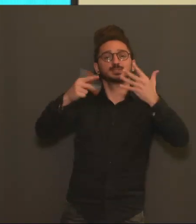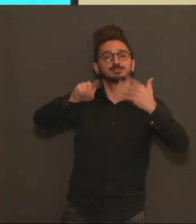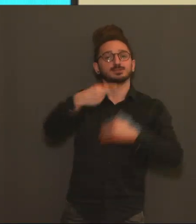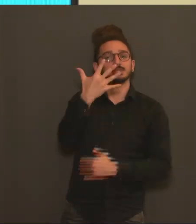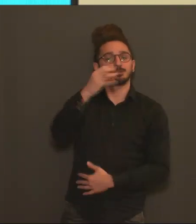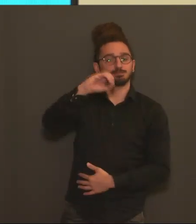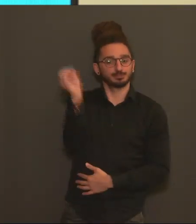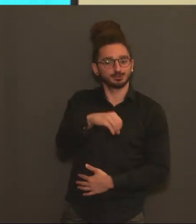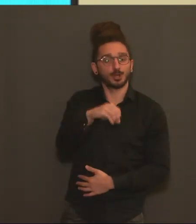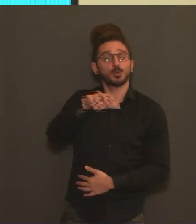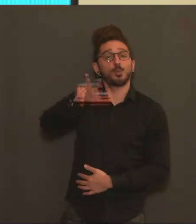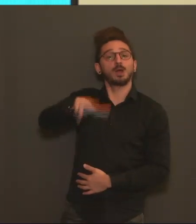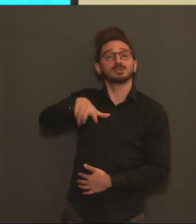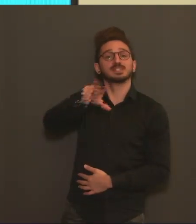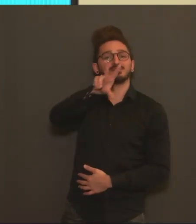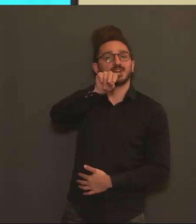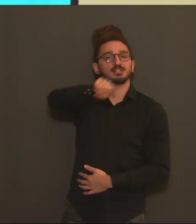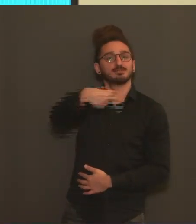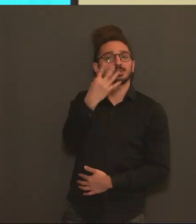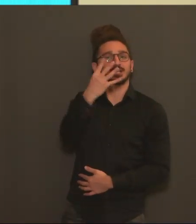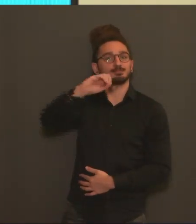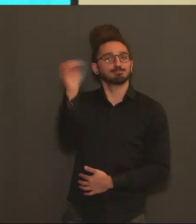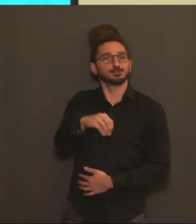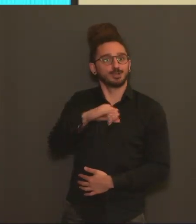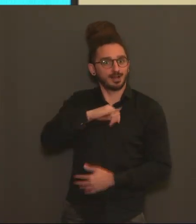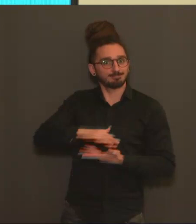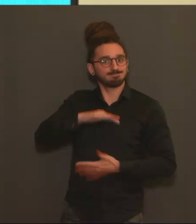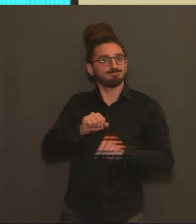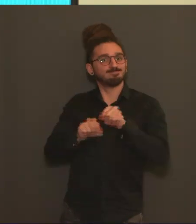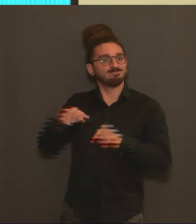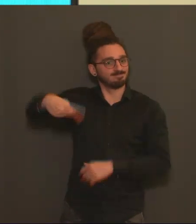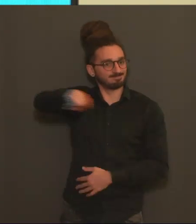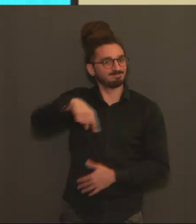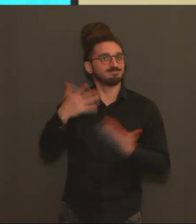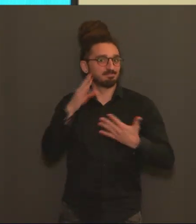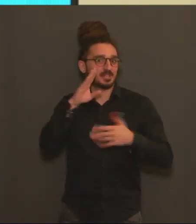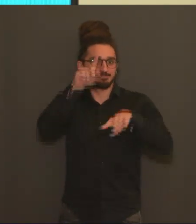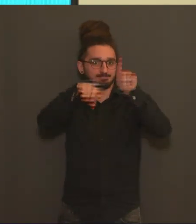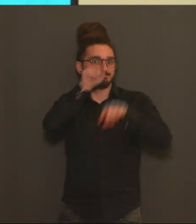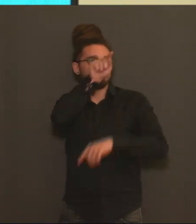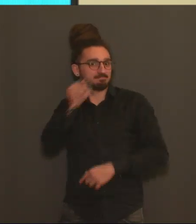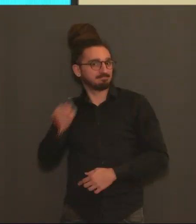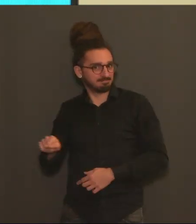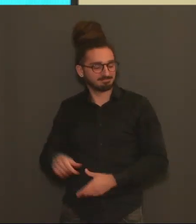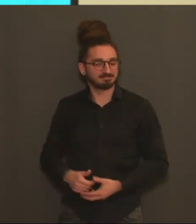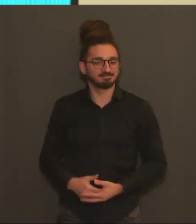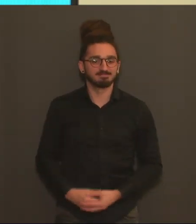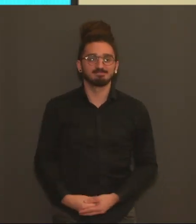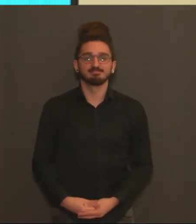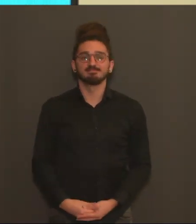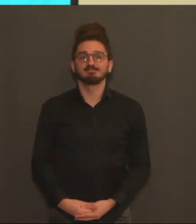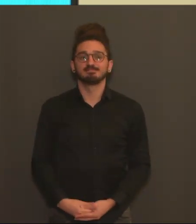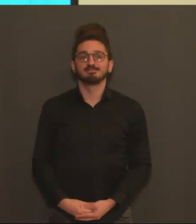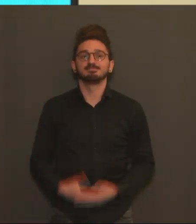20,4%. Ce profil différent en fonction des régions du pays a déjà été observé, on vous l'a déjà communiqué chez les donneurs de sang,